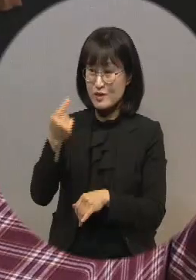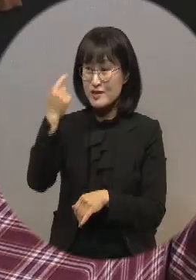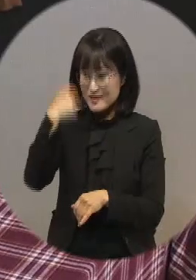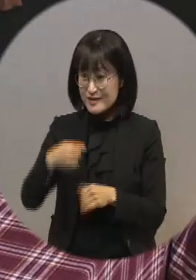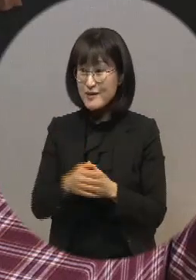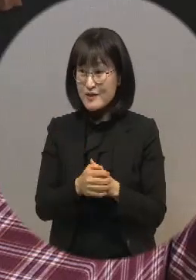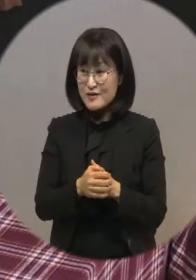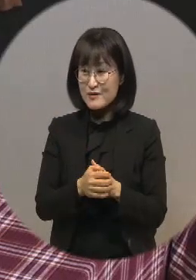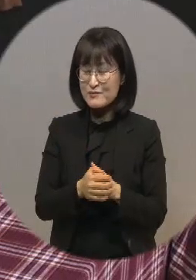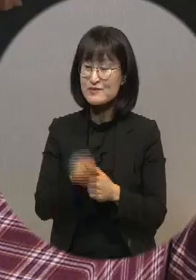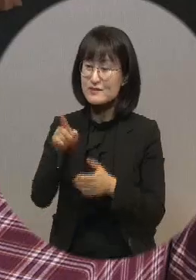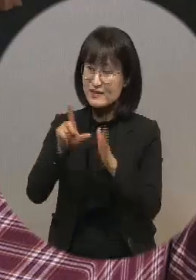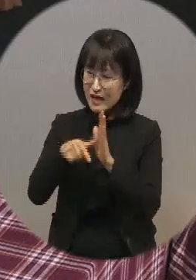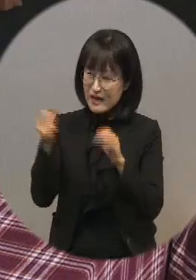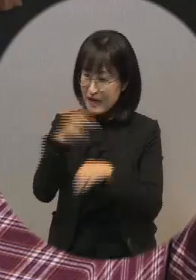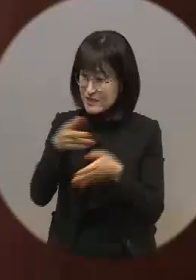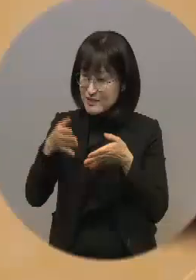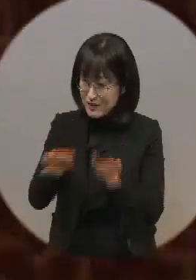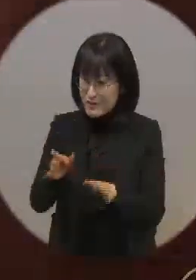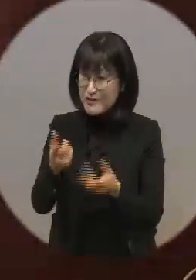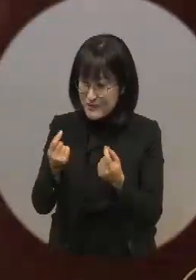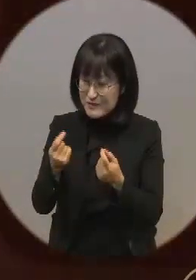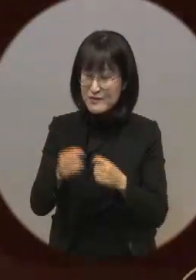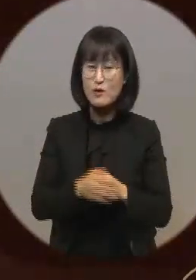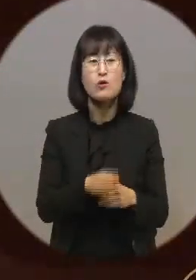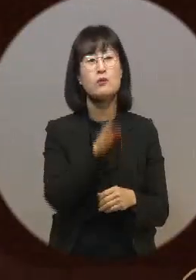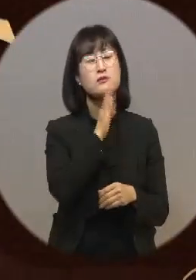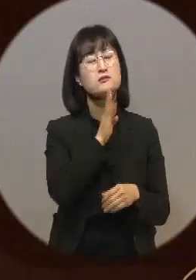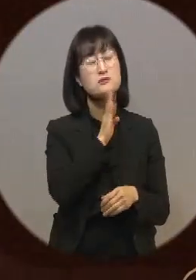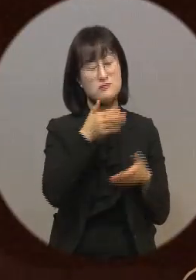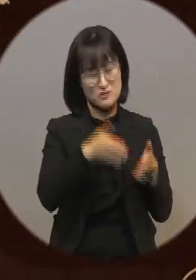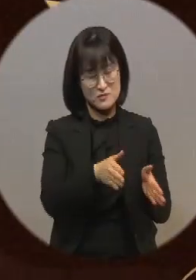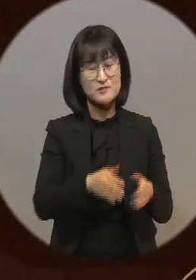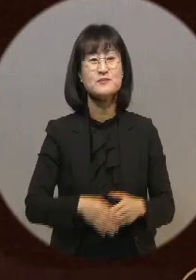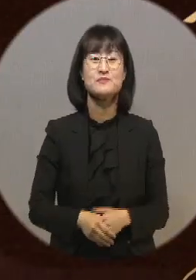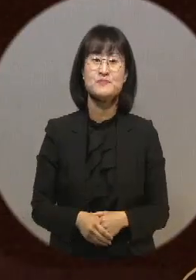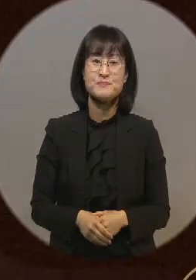다시 태어난 거네요. 어떻게 진짜 태어났어요.